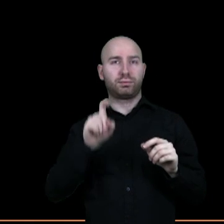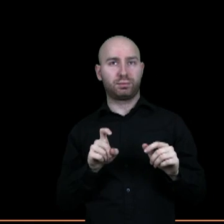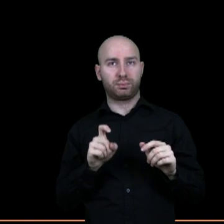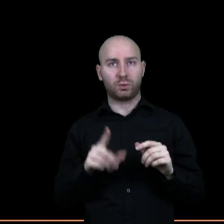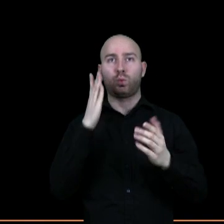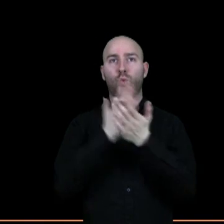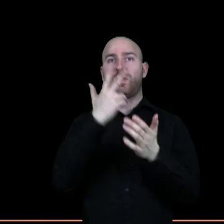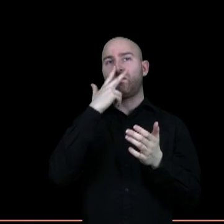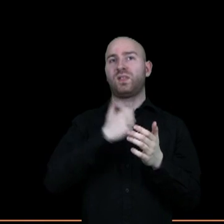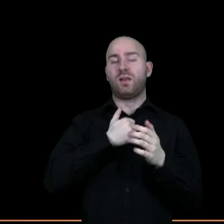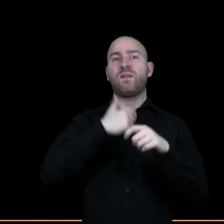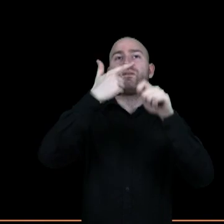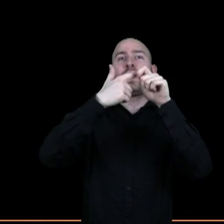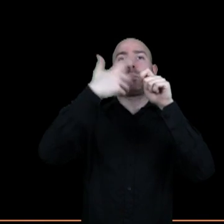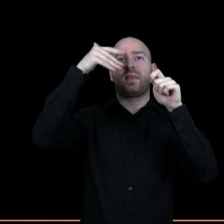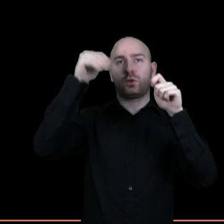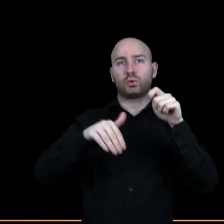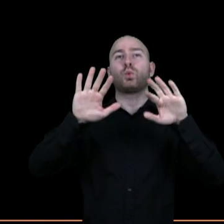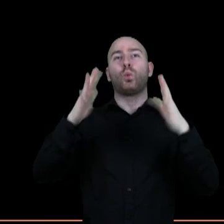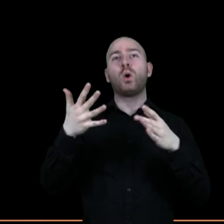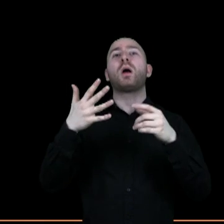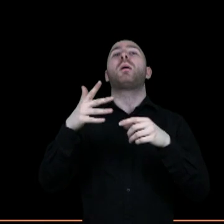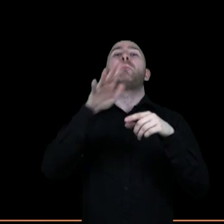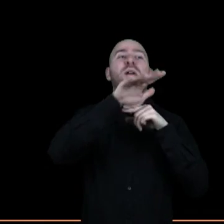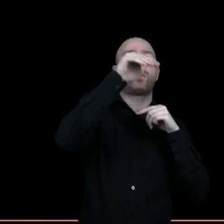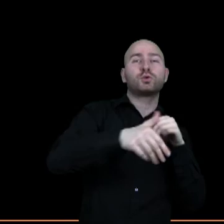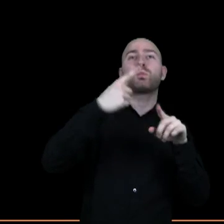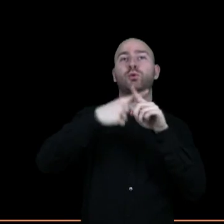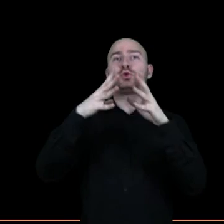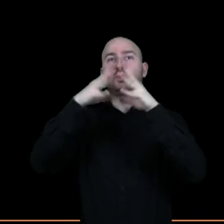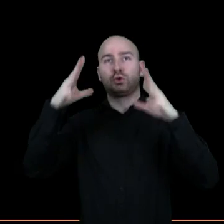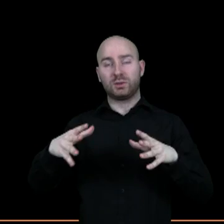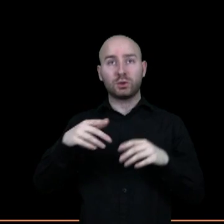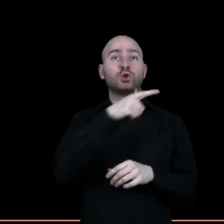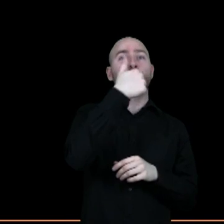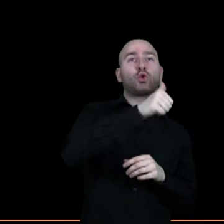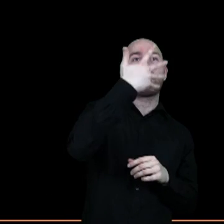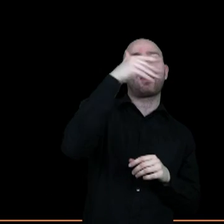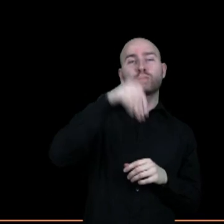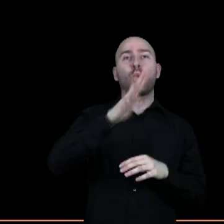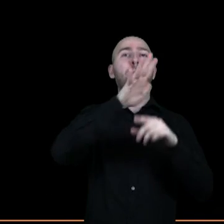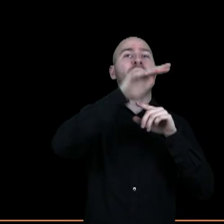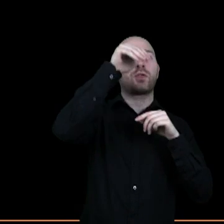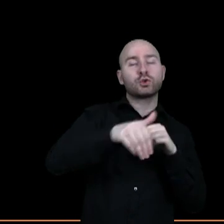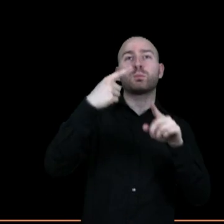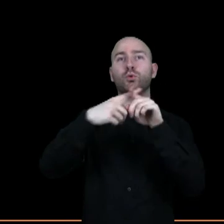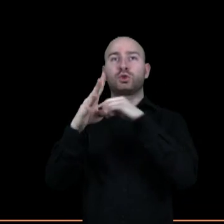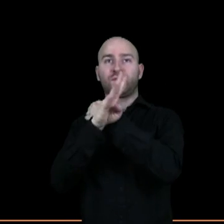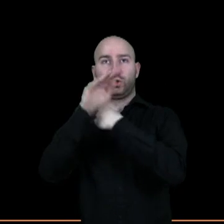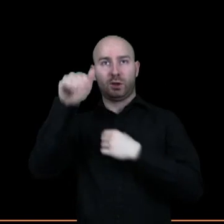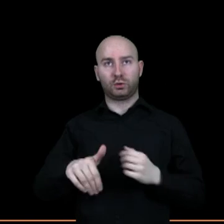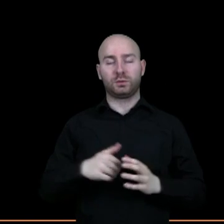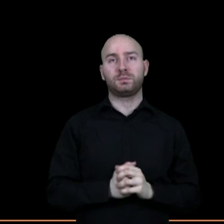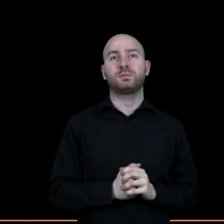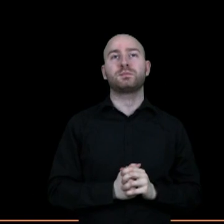by skopiować ją na całą kolumnę. 25 tysięcy to 15 plus 10 tysięcy. 105 to 15 plus 90.